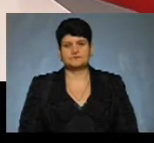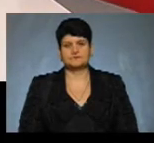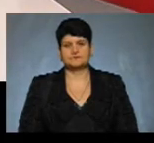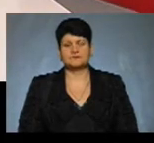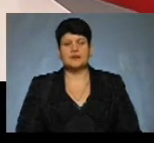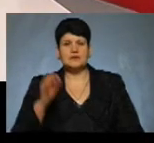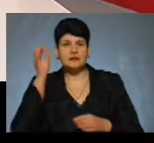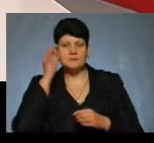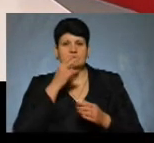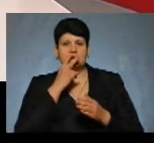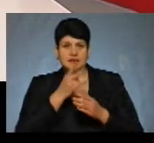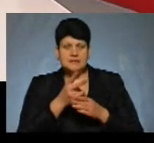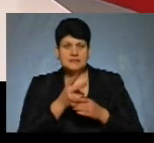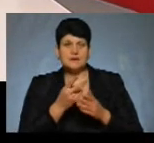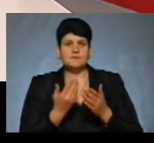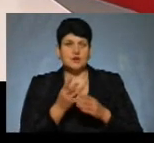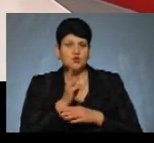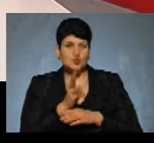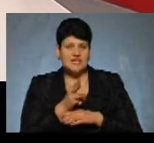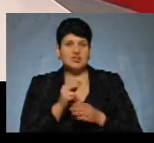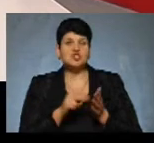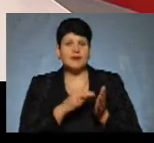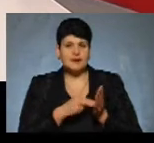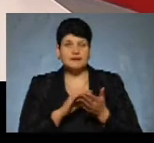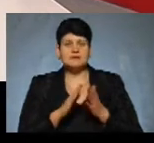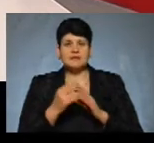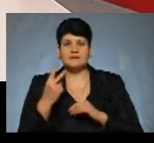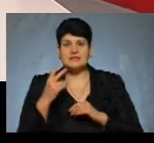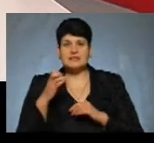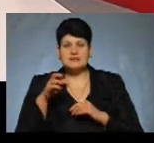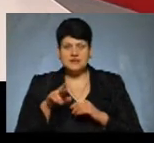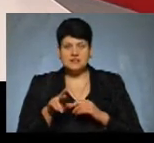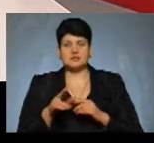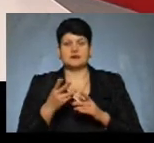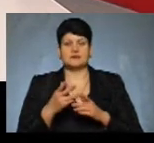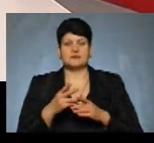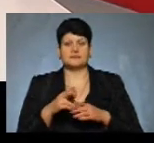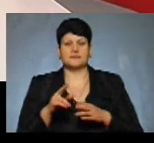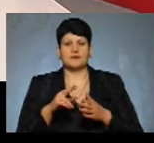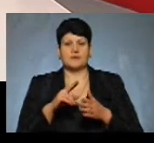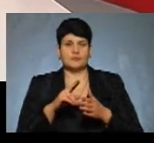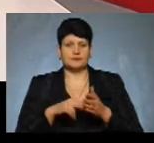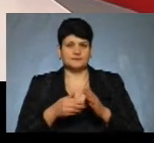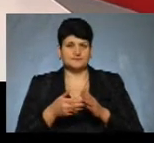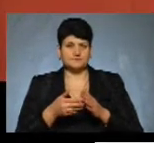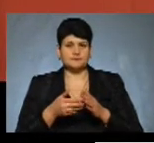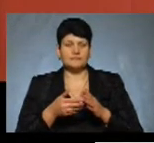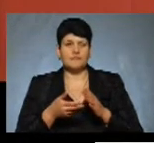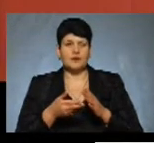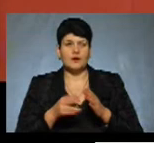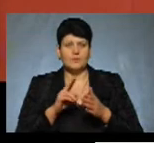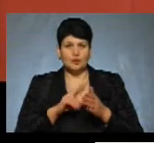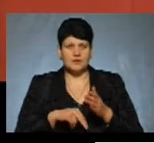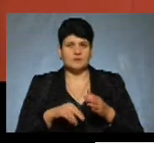Нагадую, що ми дивилися сюжет з Черкас, де станом на 20 січня розмитнили 660 автівок з єврономерами.